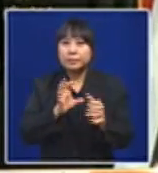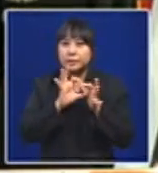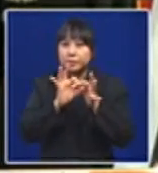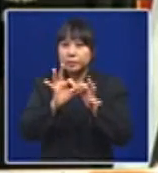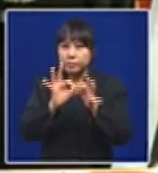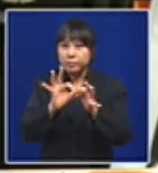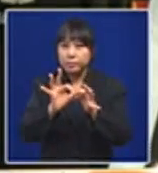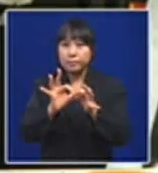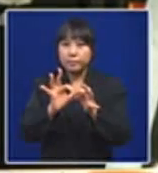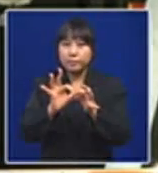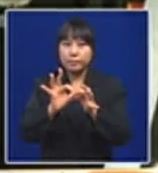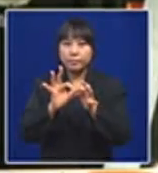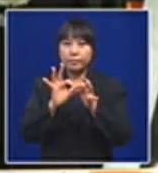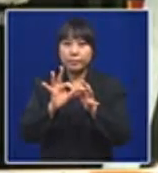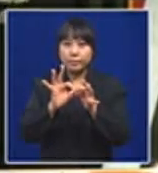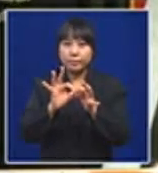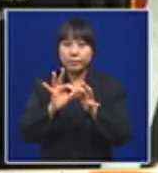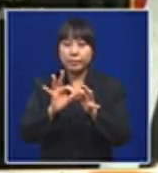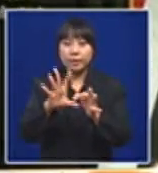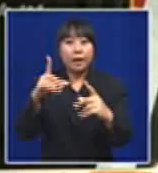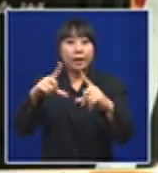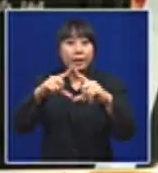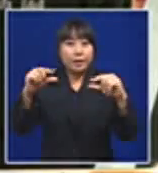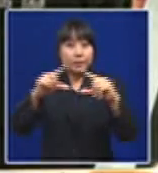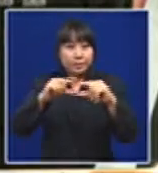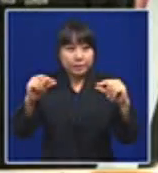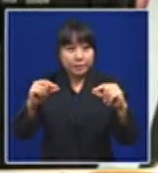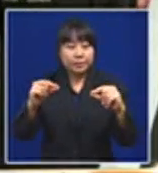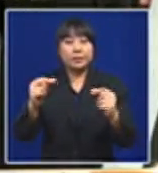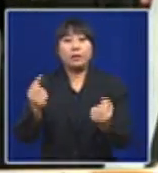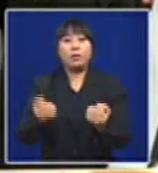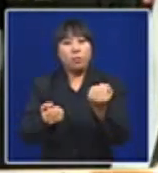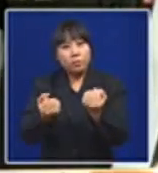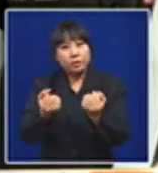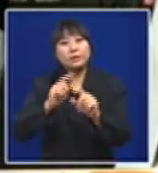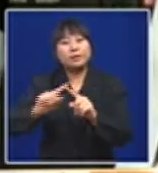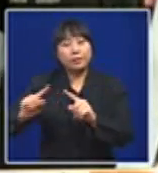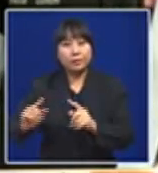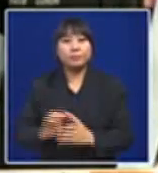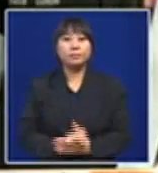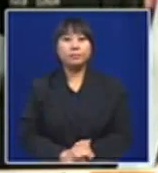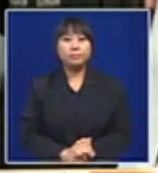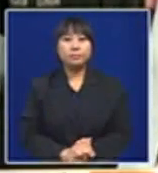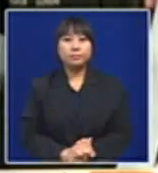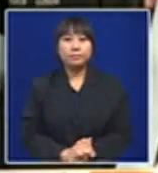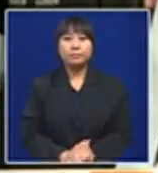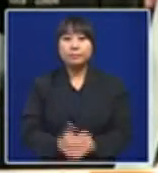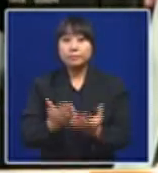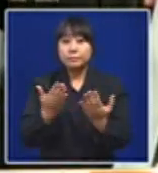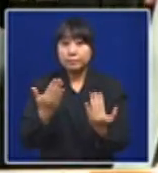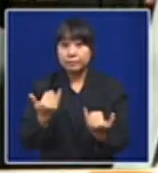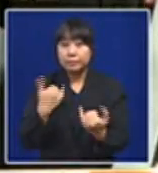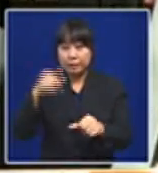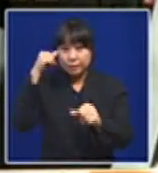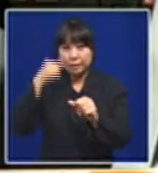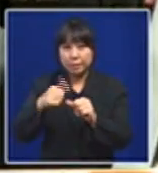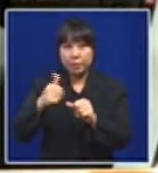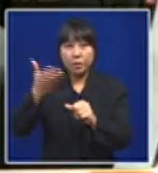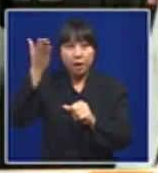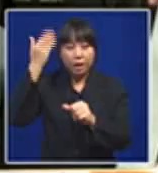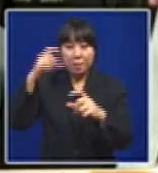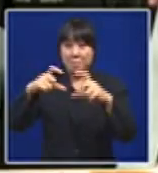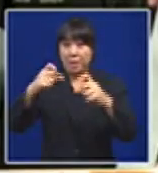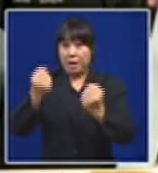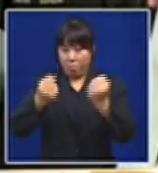ของการใช้แท็กซี่เทอร์โบอะไรพวกนี้นะฮะเราหลังสุดที่จำได้ว่าเราเคยเพิกถอน